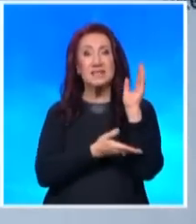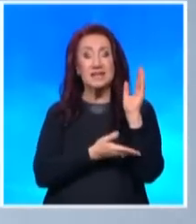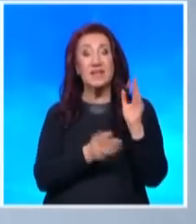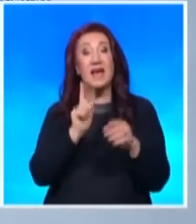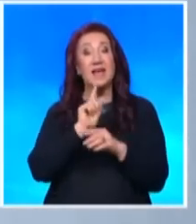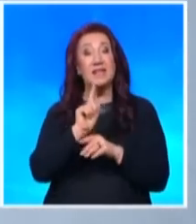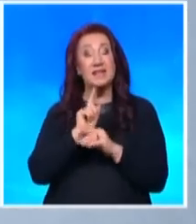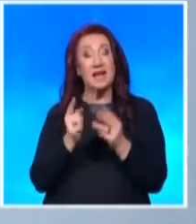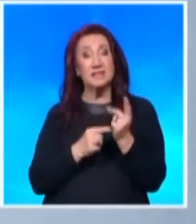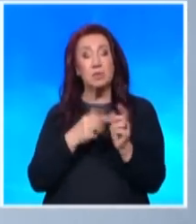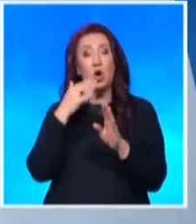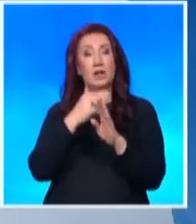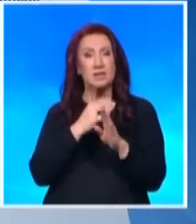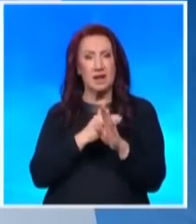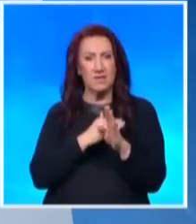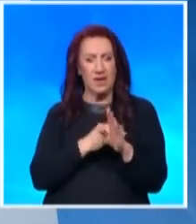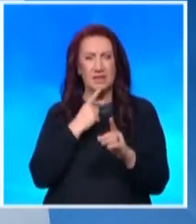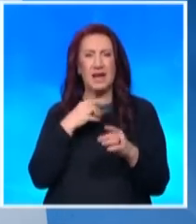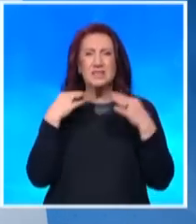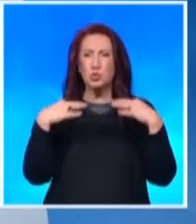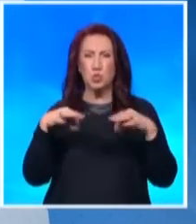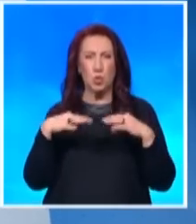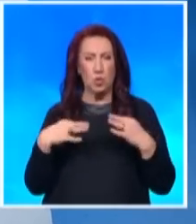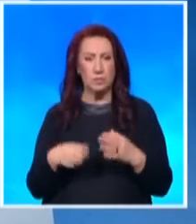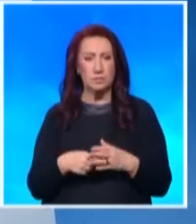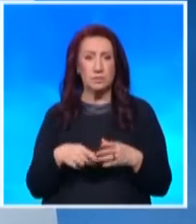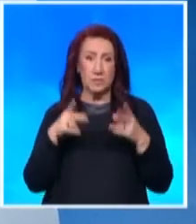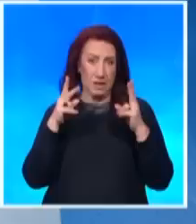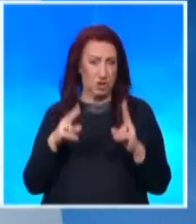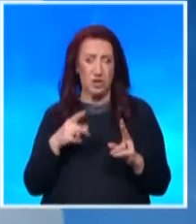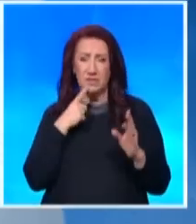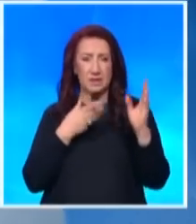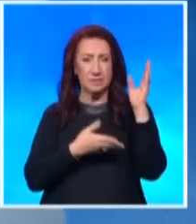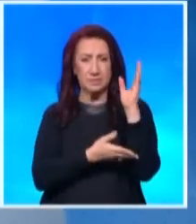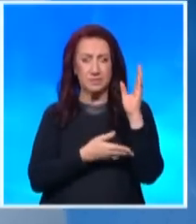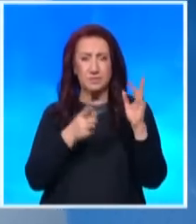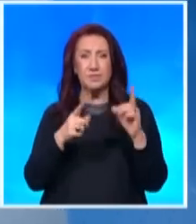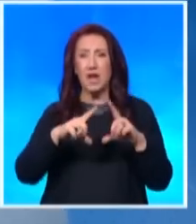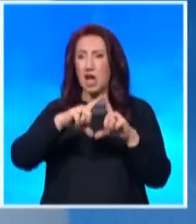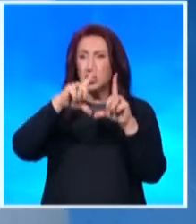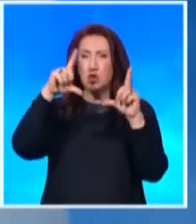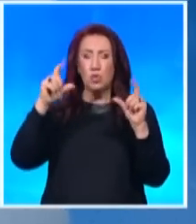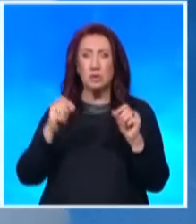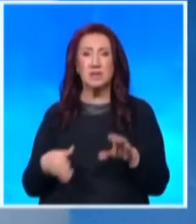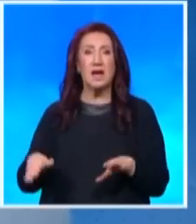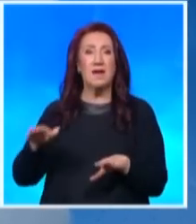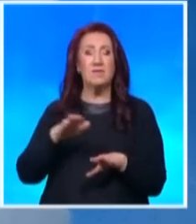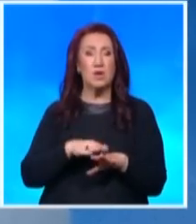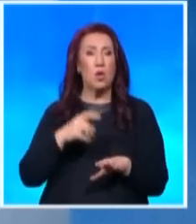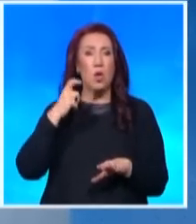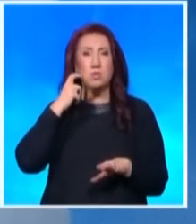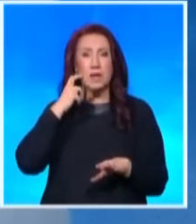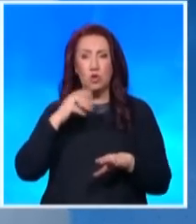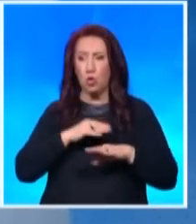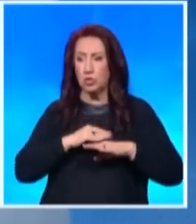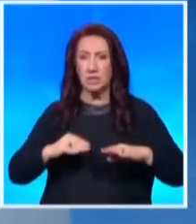дървета, широколисни и иглолисни. Разрешава се премахване, поради това, че широколисните са върху бетонови стълби и